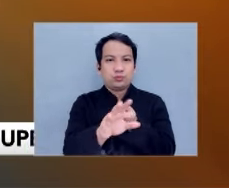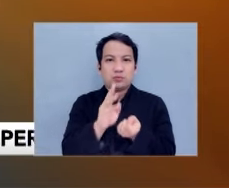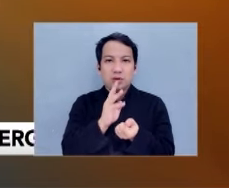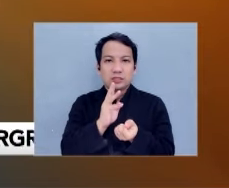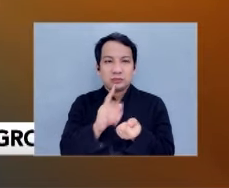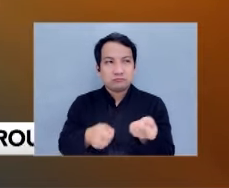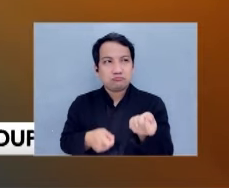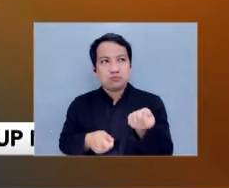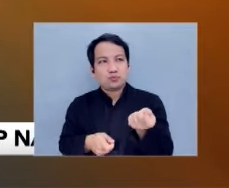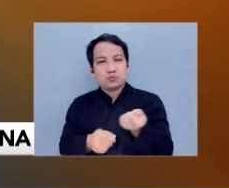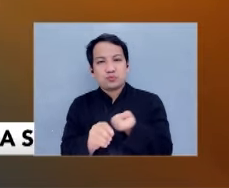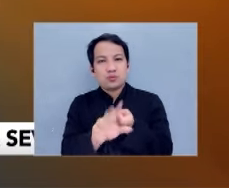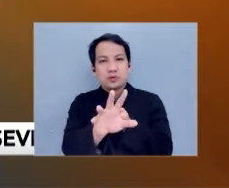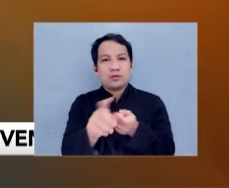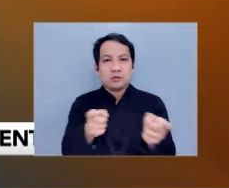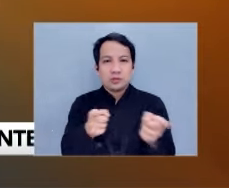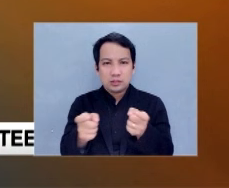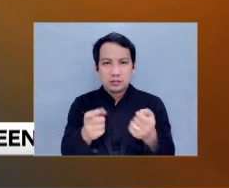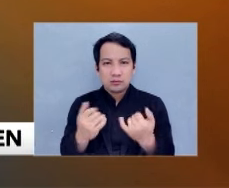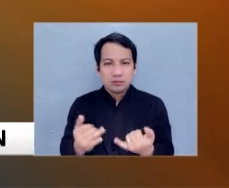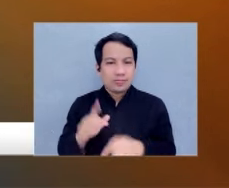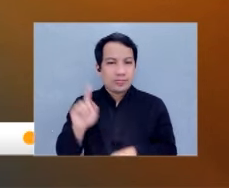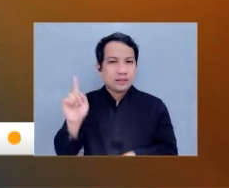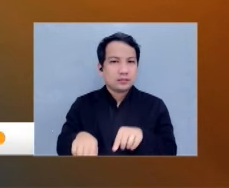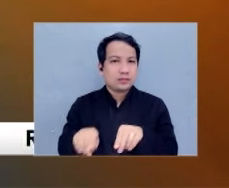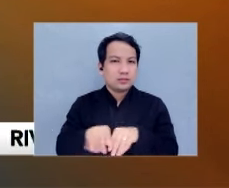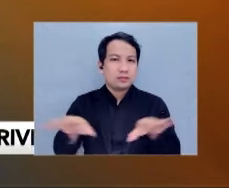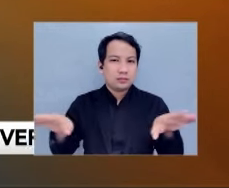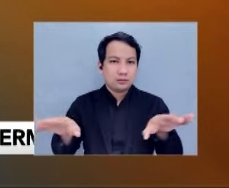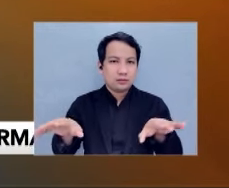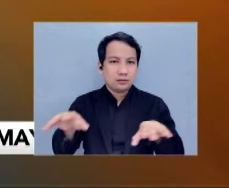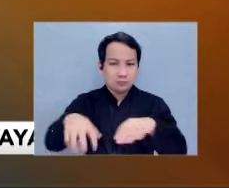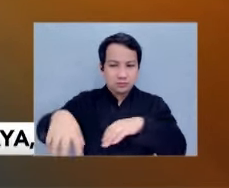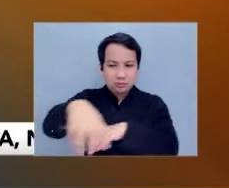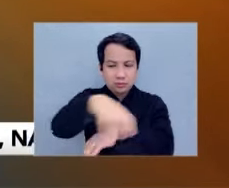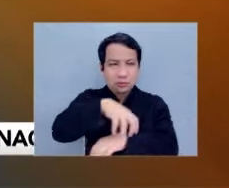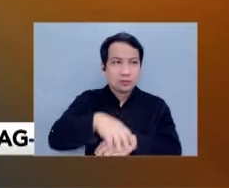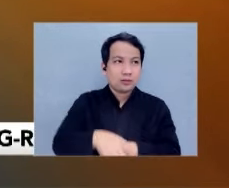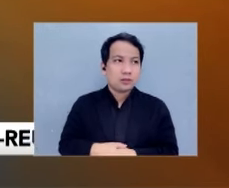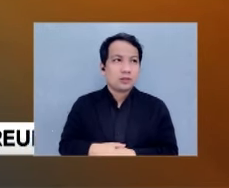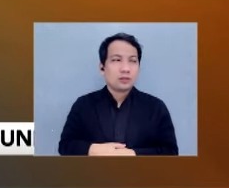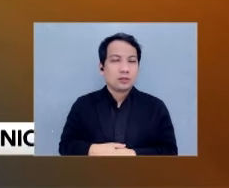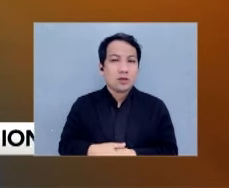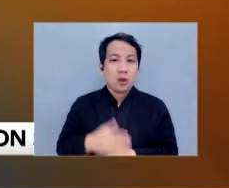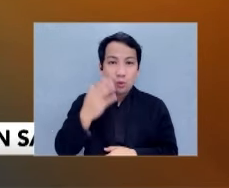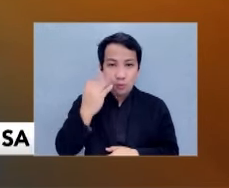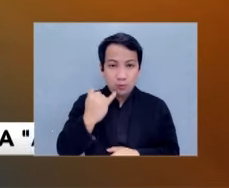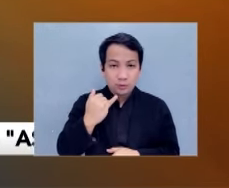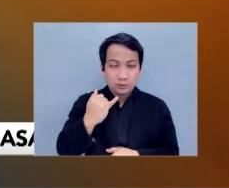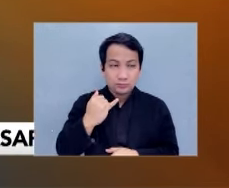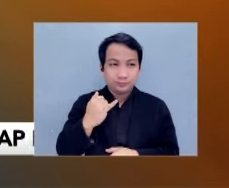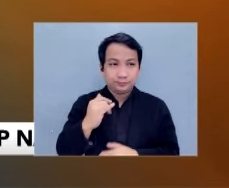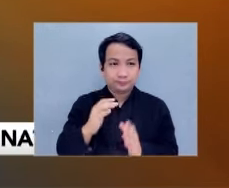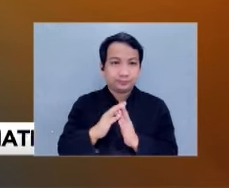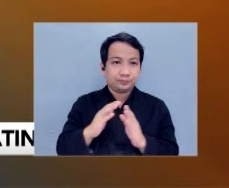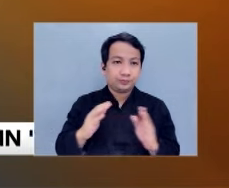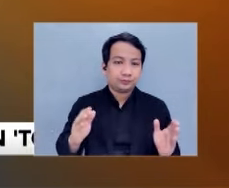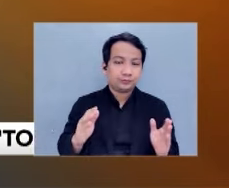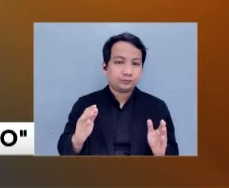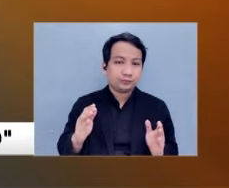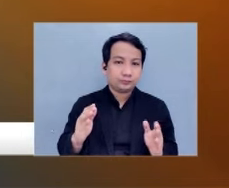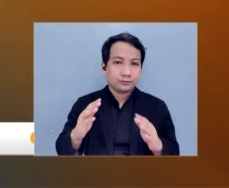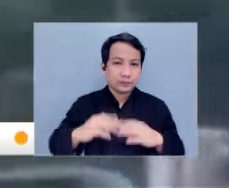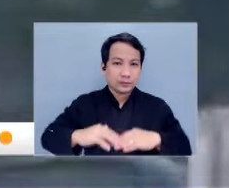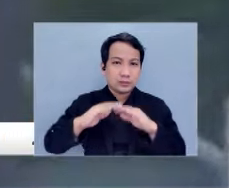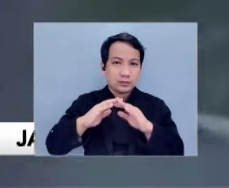na para makontain lang po siya, hindi na kumalat sa katabing establishment kasi may mga malaki pong mga business establishments na